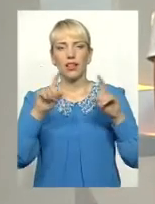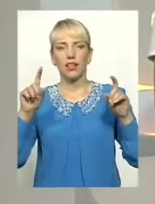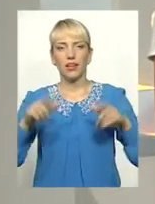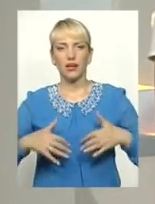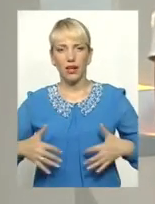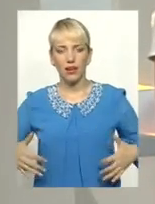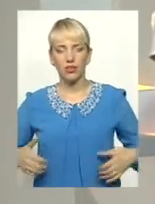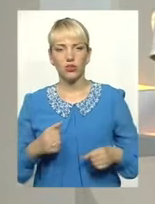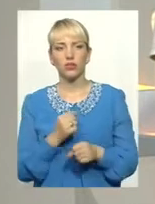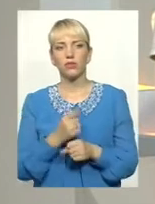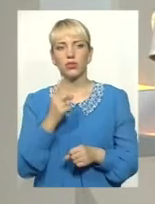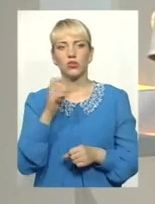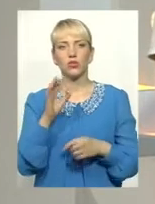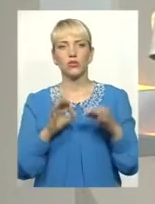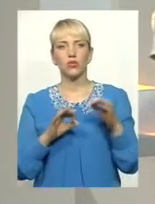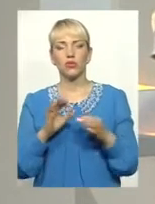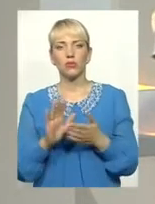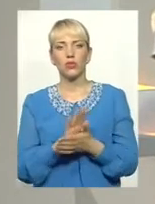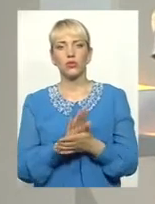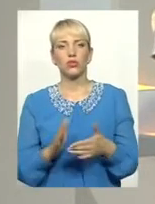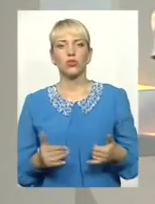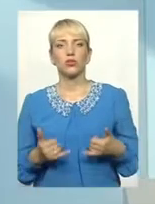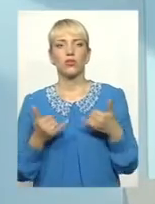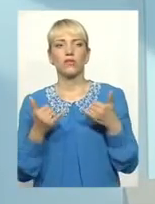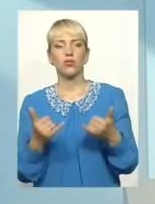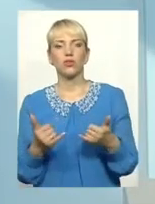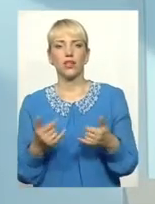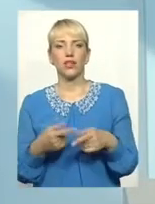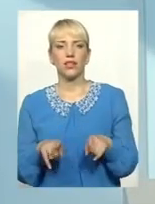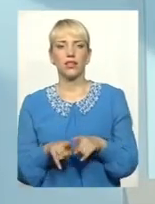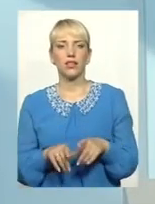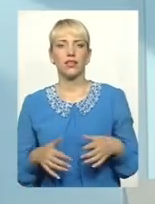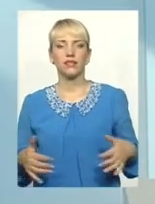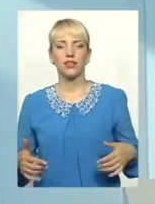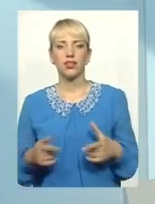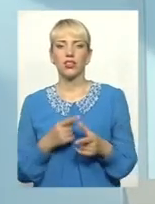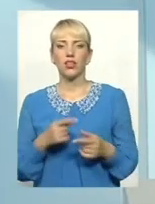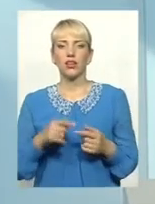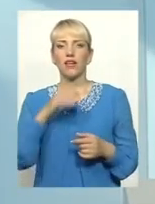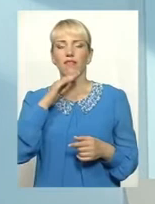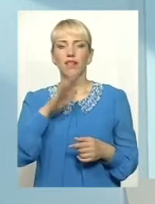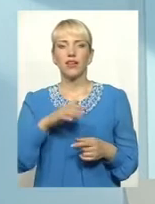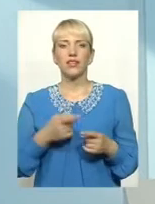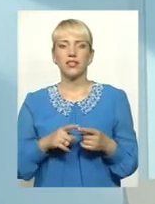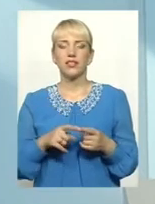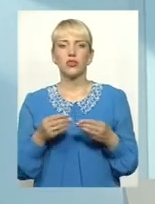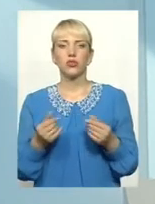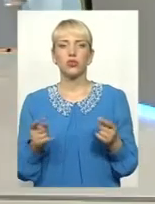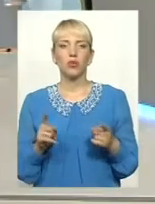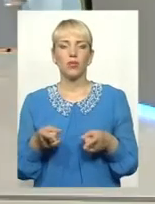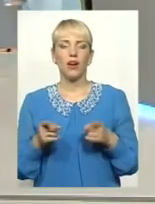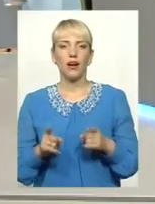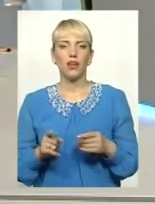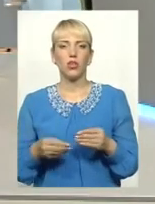безкоштовною для цих тварин? Чи можливо якось по-іншому? Ну от чи хватить цих коштів реально, щоб надати допомогу